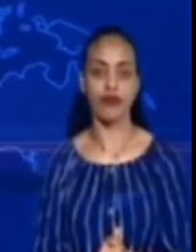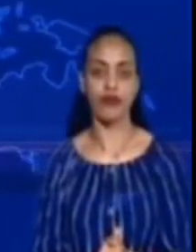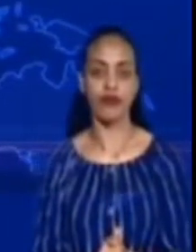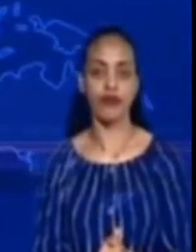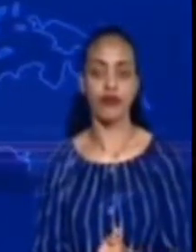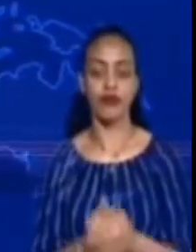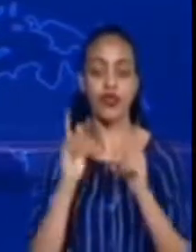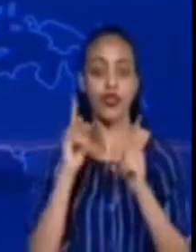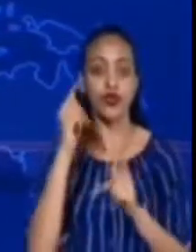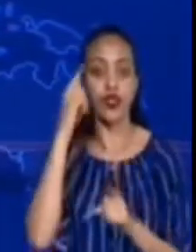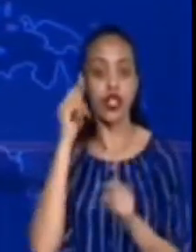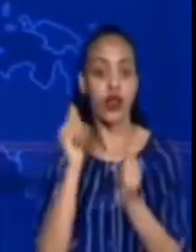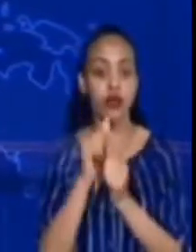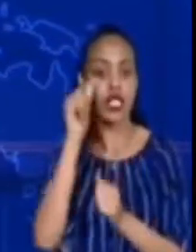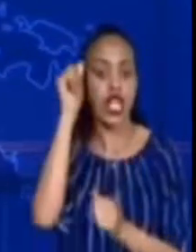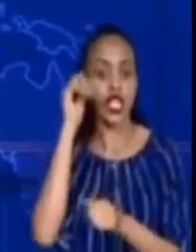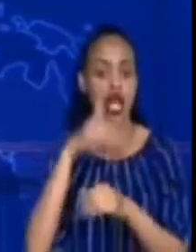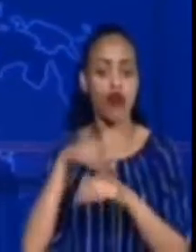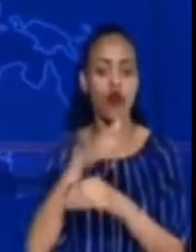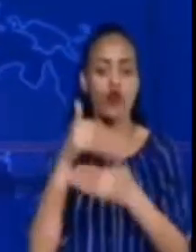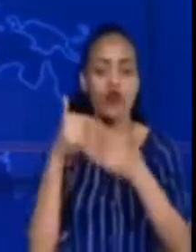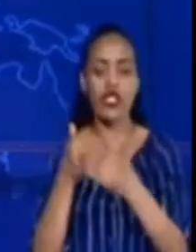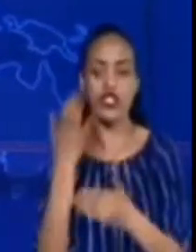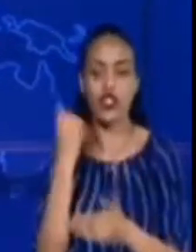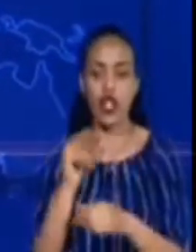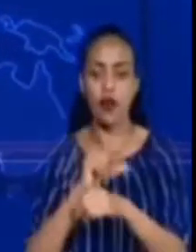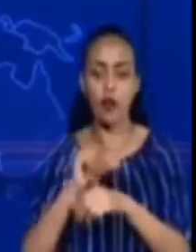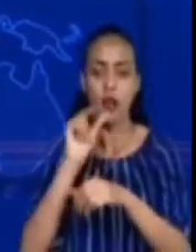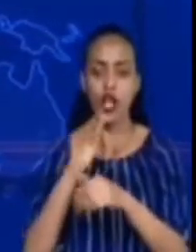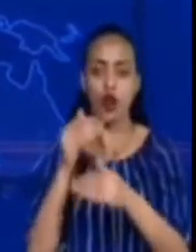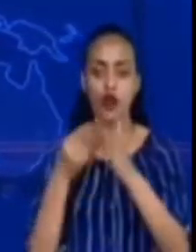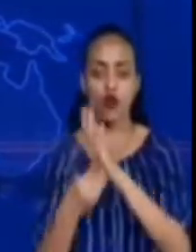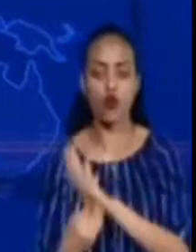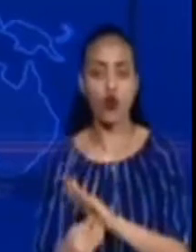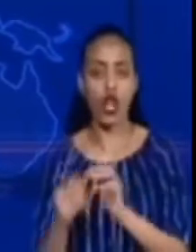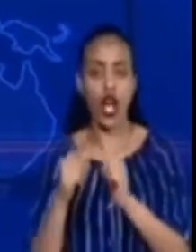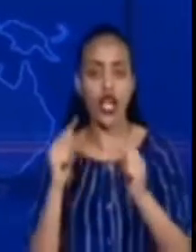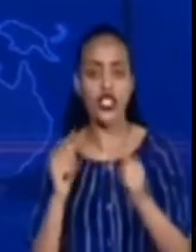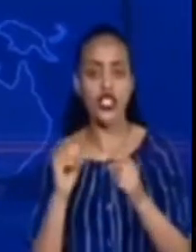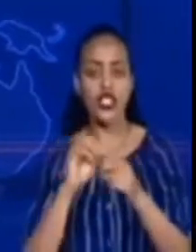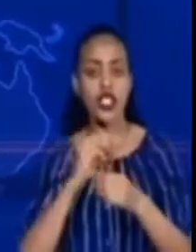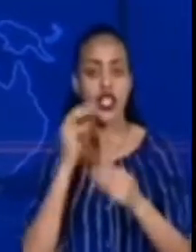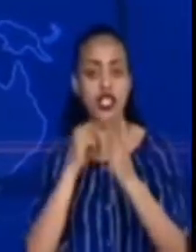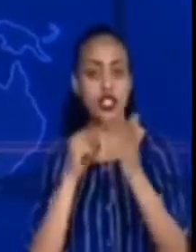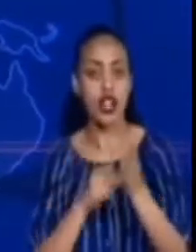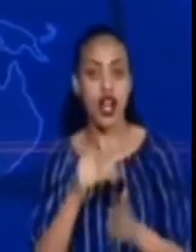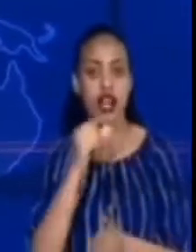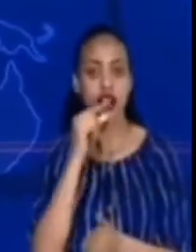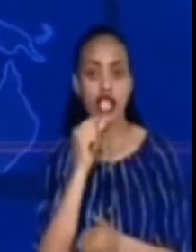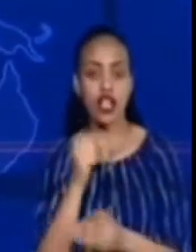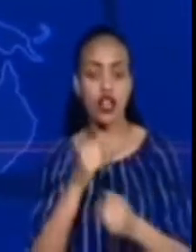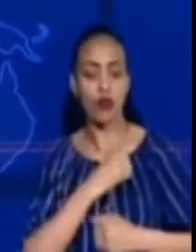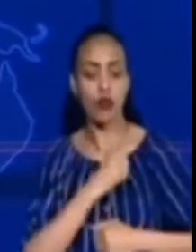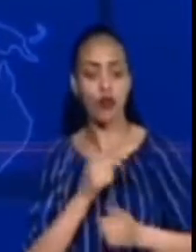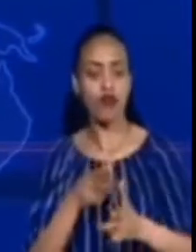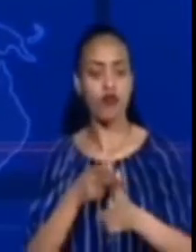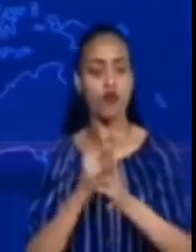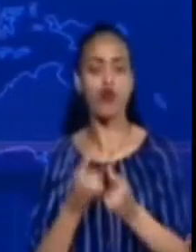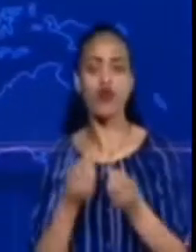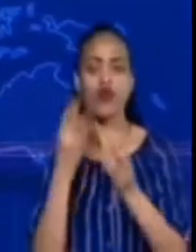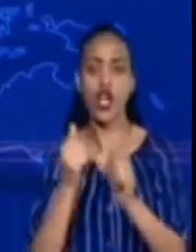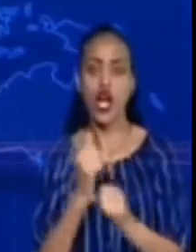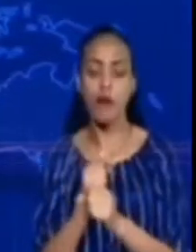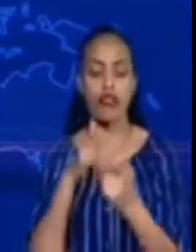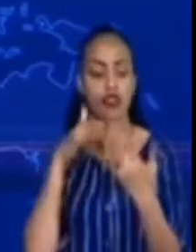እና ይመለሱ እንጂ አይንኩ ወይ ከዘመዱ ጋር ቂጥ አይላሱ ቂጥ መላስ ጥሩ አይደለም